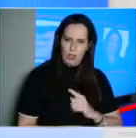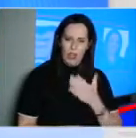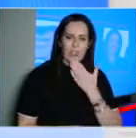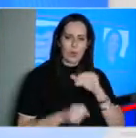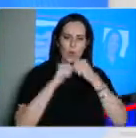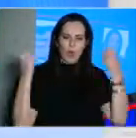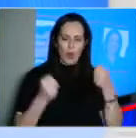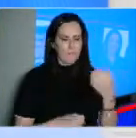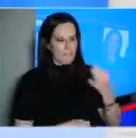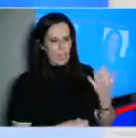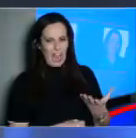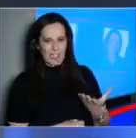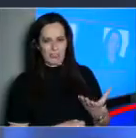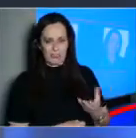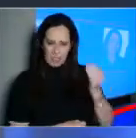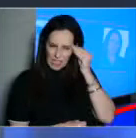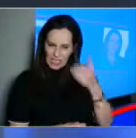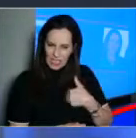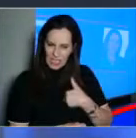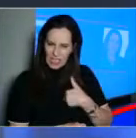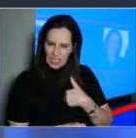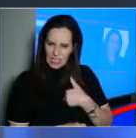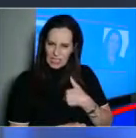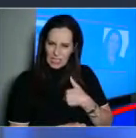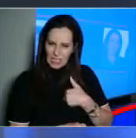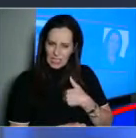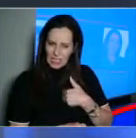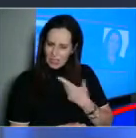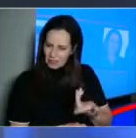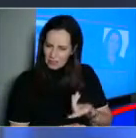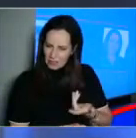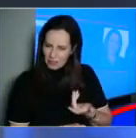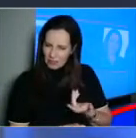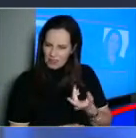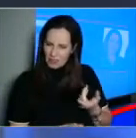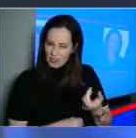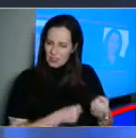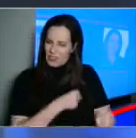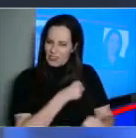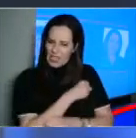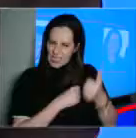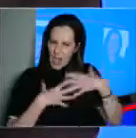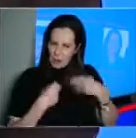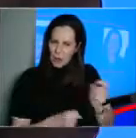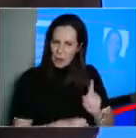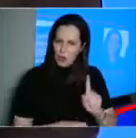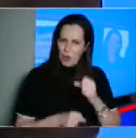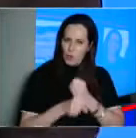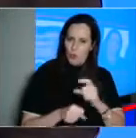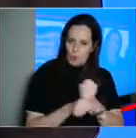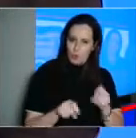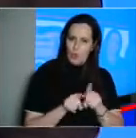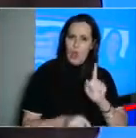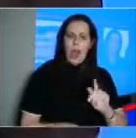התורה. פנטסטי. תזכירי לי, ליצמנה, גפנה, מי... אני לא חושבת שלא מייצג אותי כראוי.